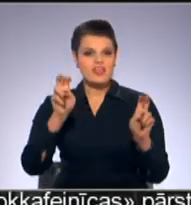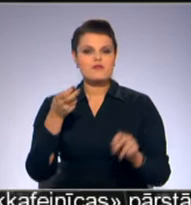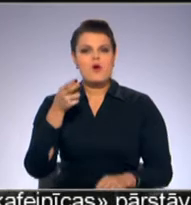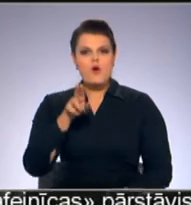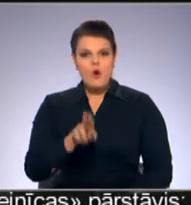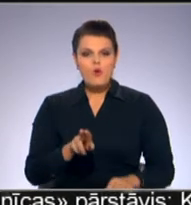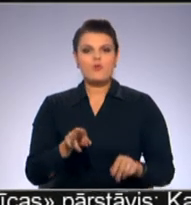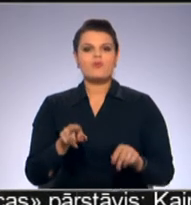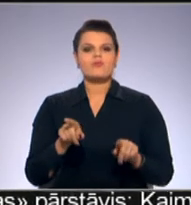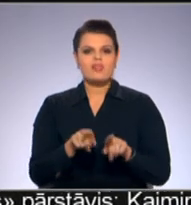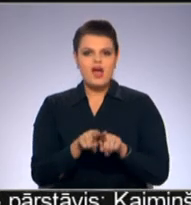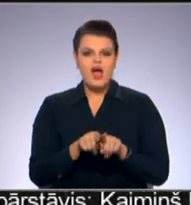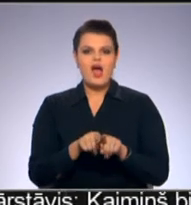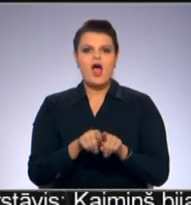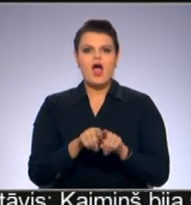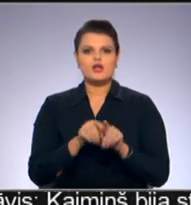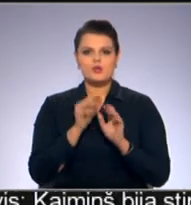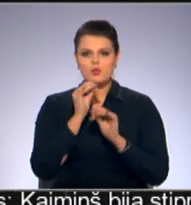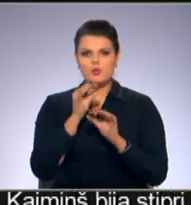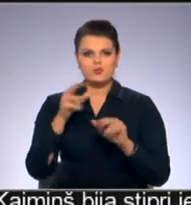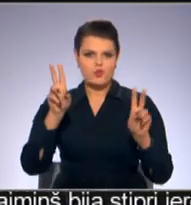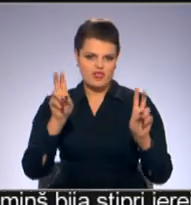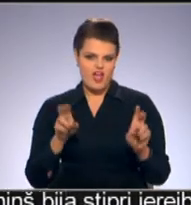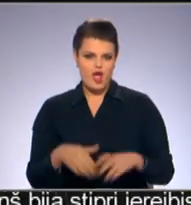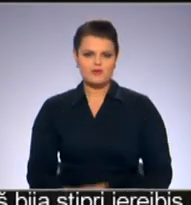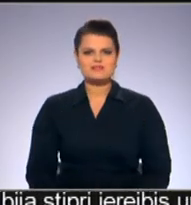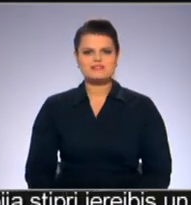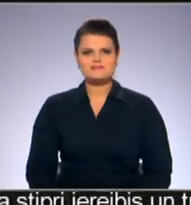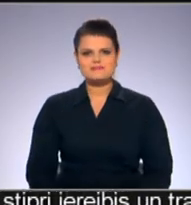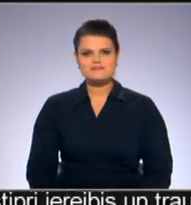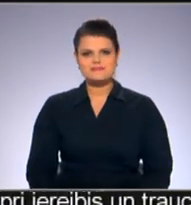Hānberga motīviem tapušos dodotājus. Aiga Vendeliņa, Tursgrudiņš, Vidzemes televīzija.